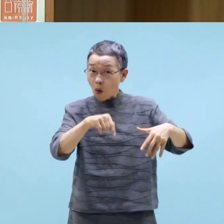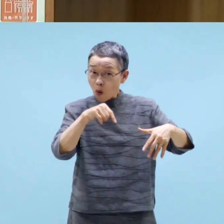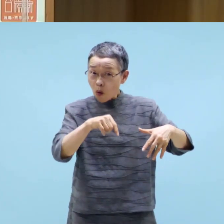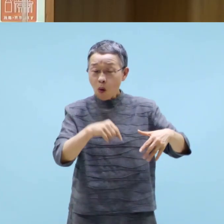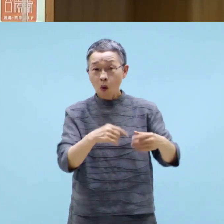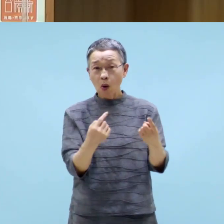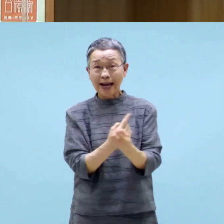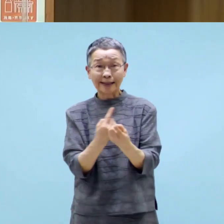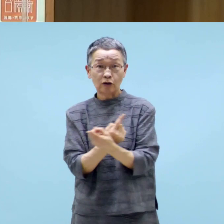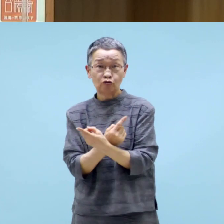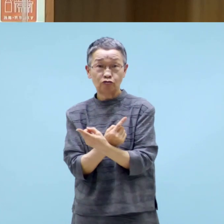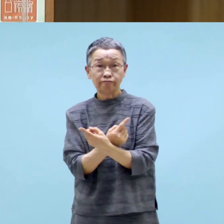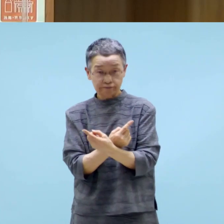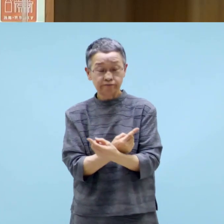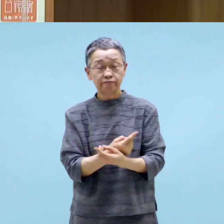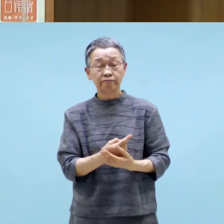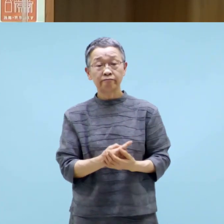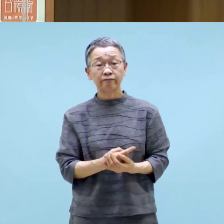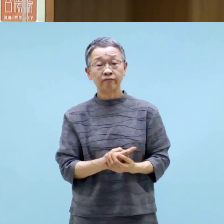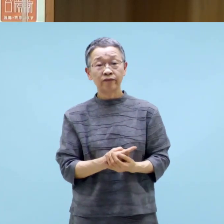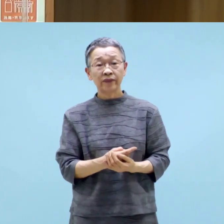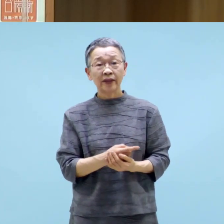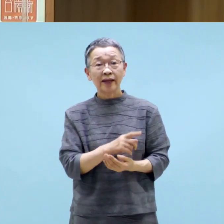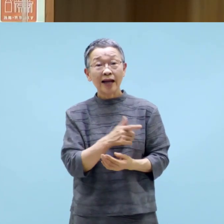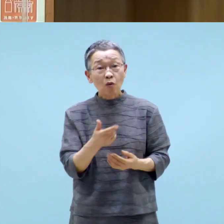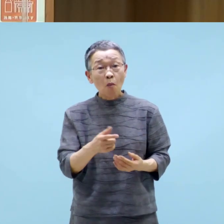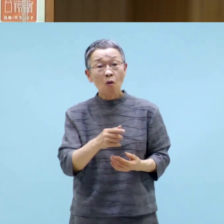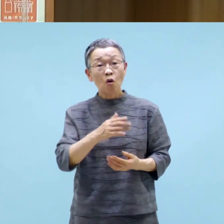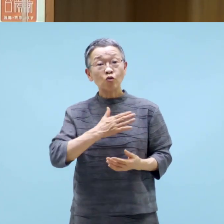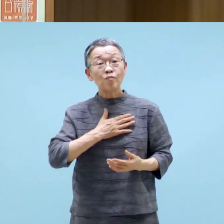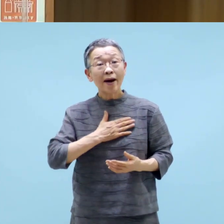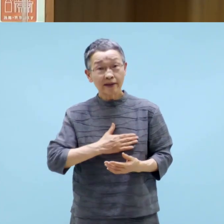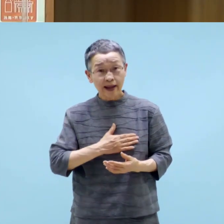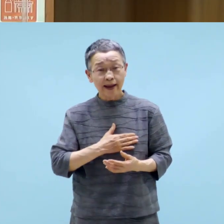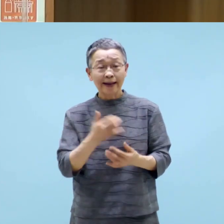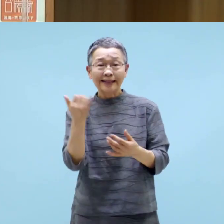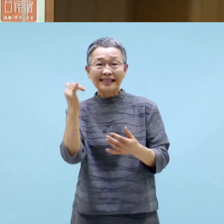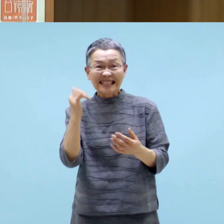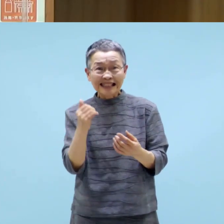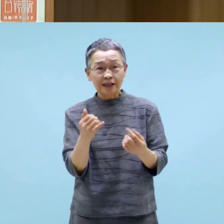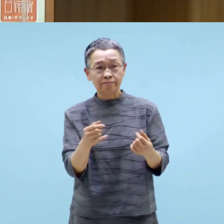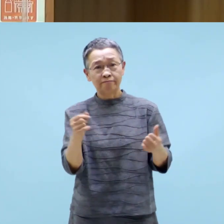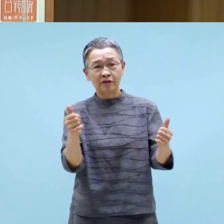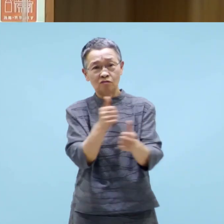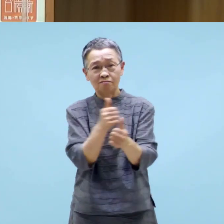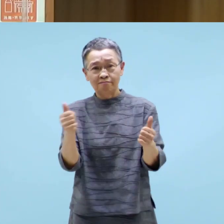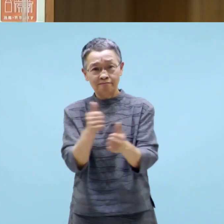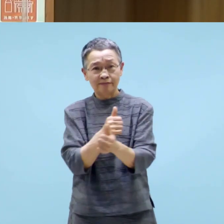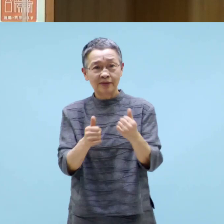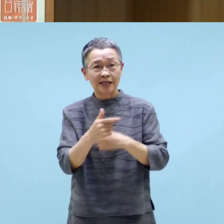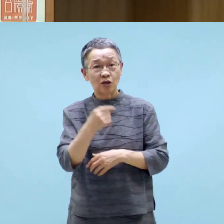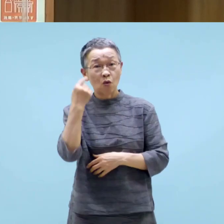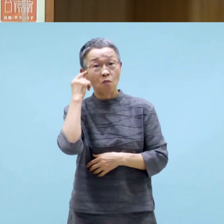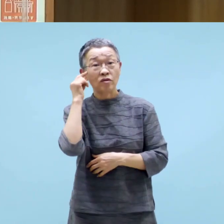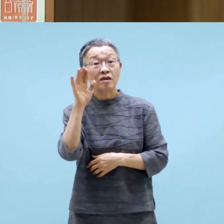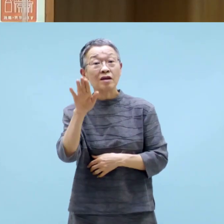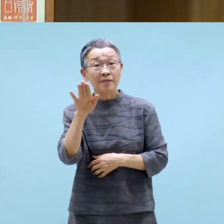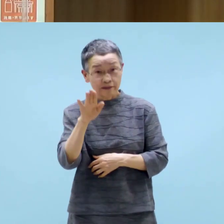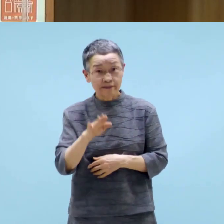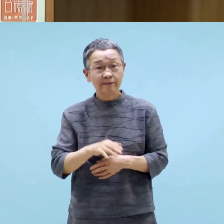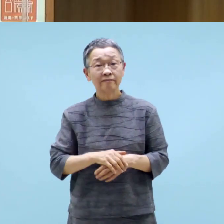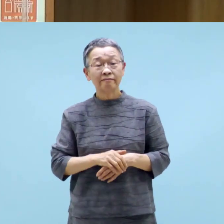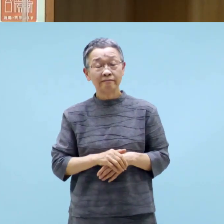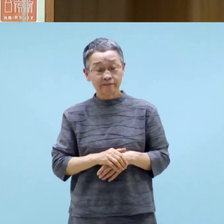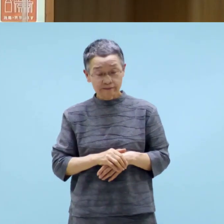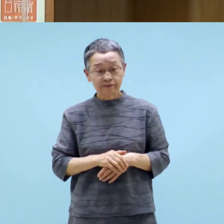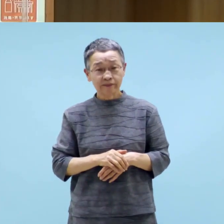改革、気候改善などを踏まえて、人事を行ったところであります。そして